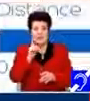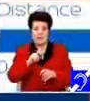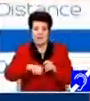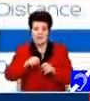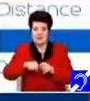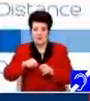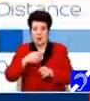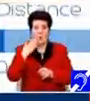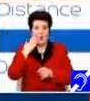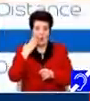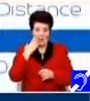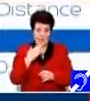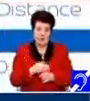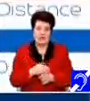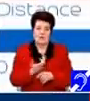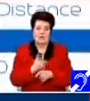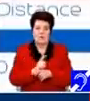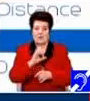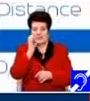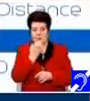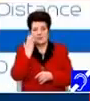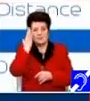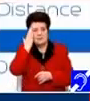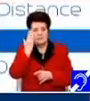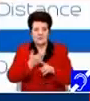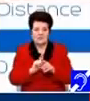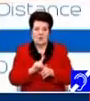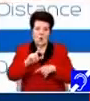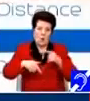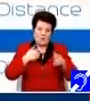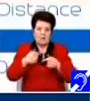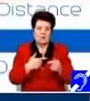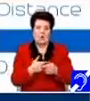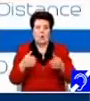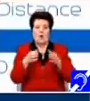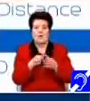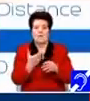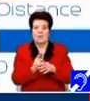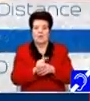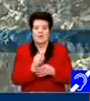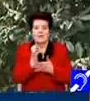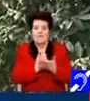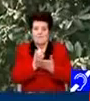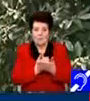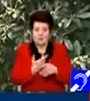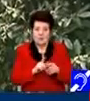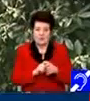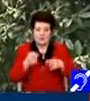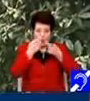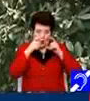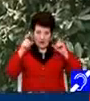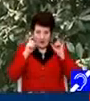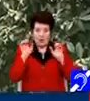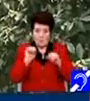cercetători români au intenții foarte serioase și doresc ca în perioada următoare să lanseze o campanie de strângere de fonduri pentru ca acești ochelari